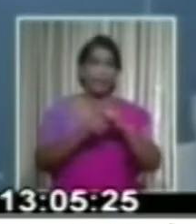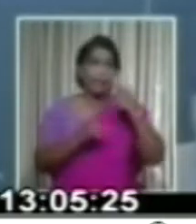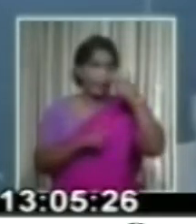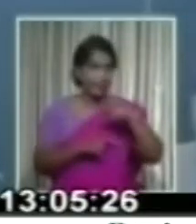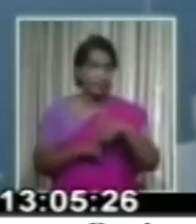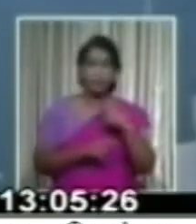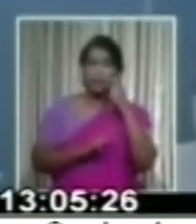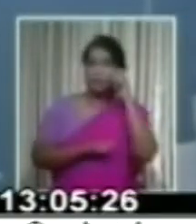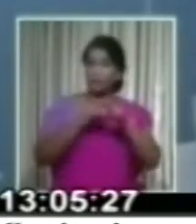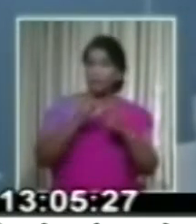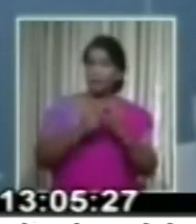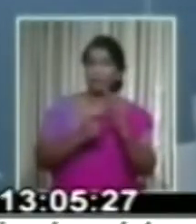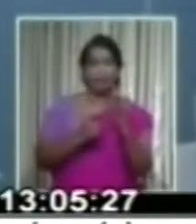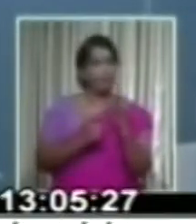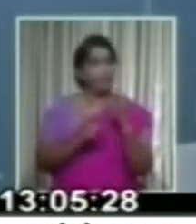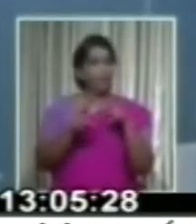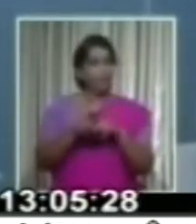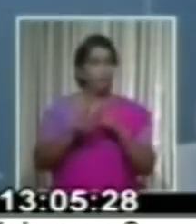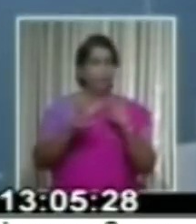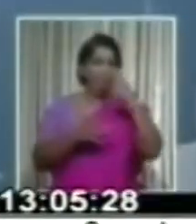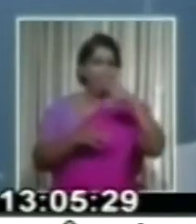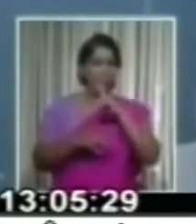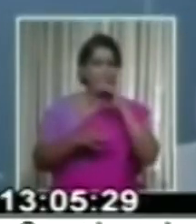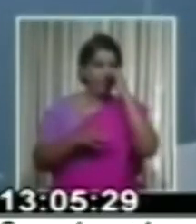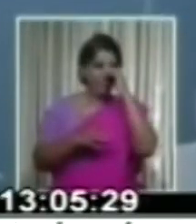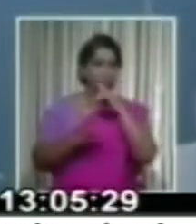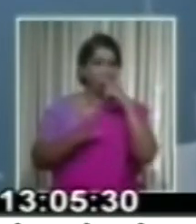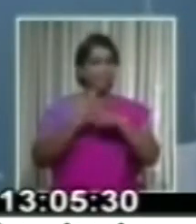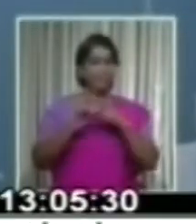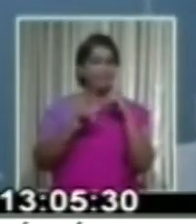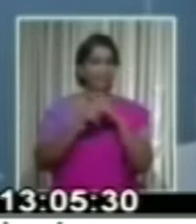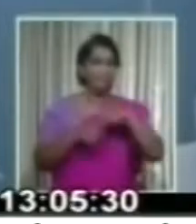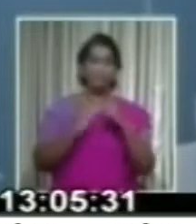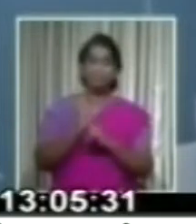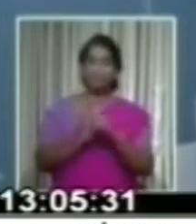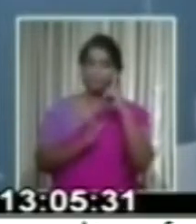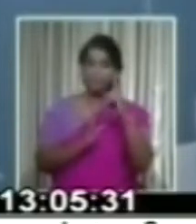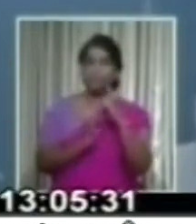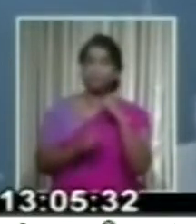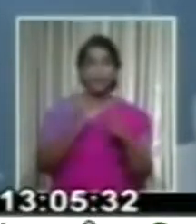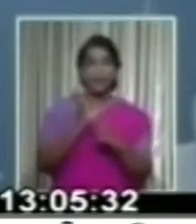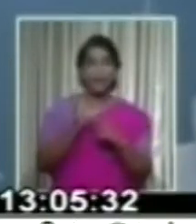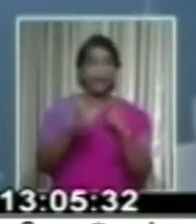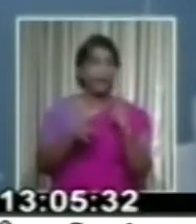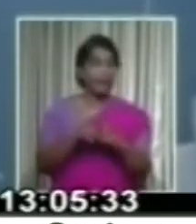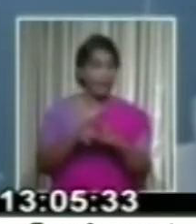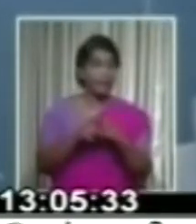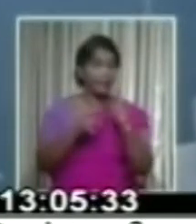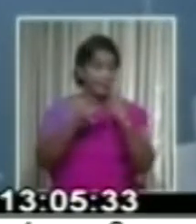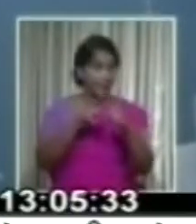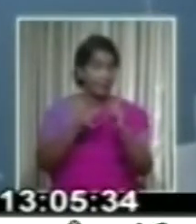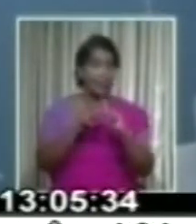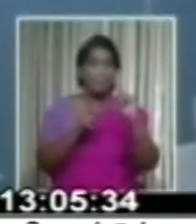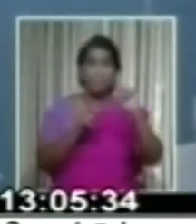பாதிக்கப்பட்டுள்ள இந்த காலப்பகுதியிலும் லங்கா டீசலுக்கு அரசாங்கம் தற்போது ஒரு லிட்டருக்கு 14 ரூபாயை வரியாக ஆரம்பிக்கின்றது சூப்பர் டீசல் ஒரு